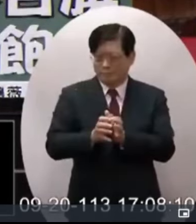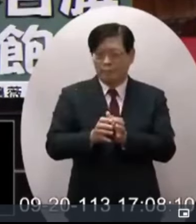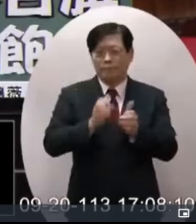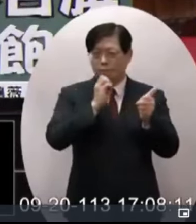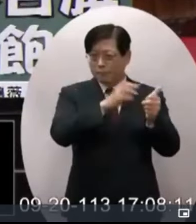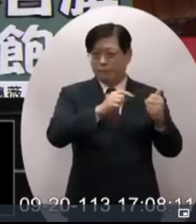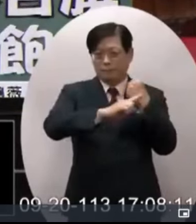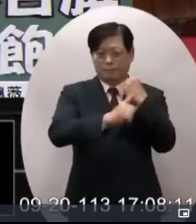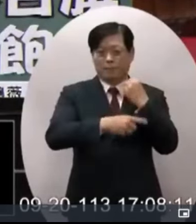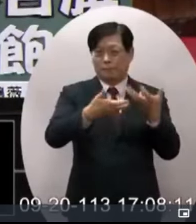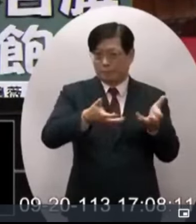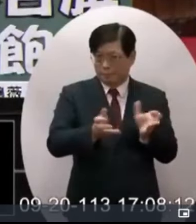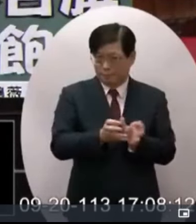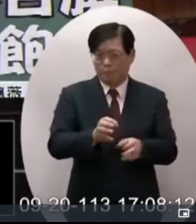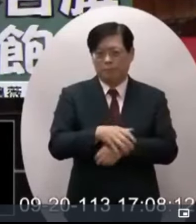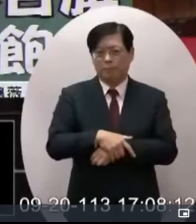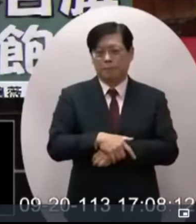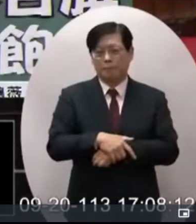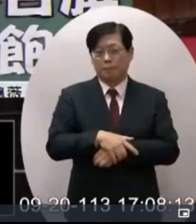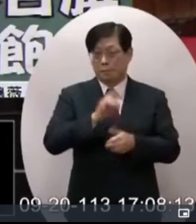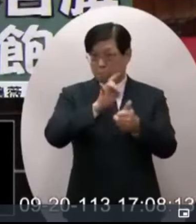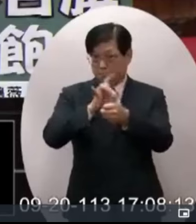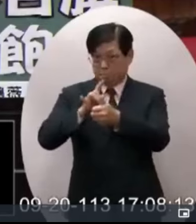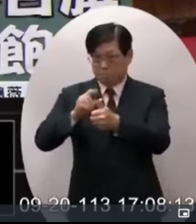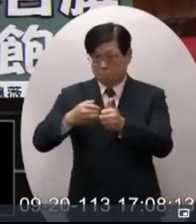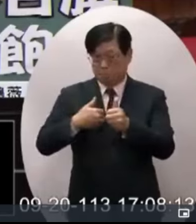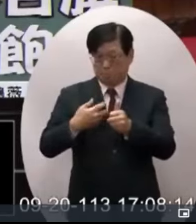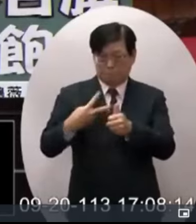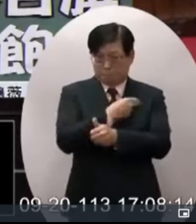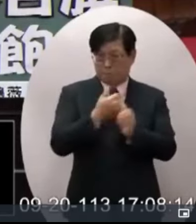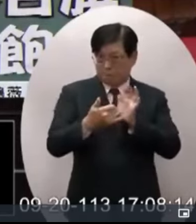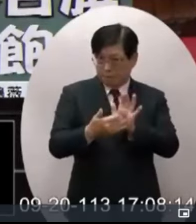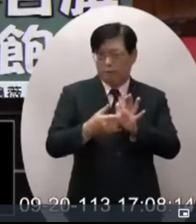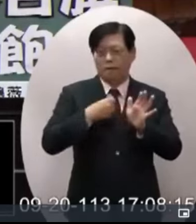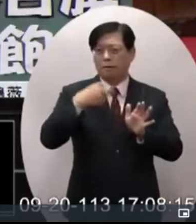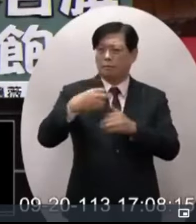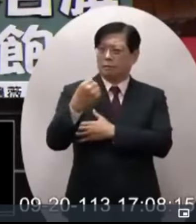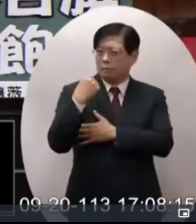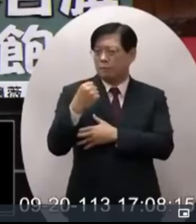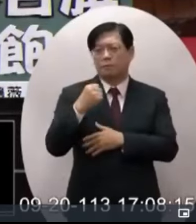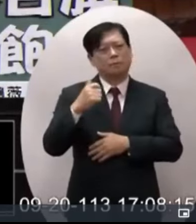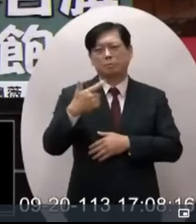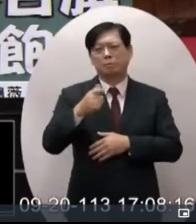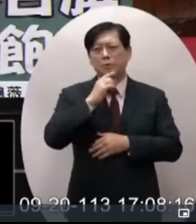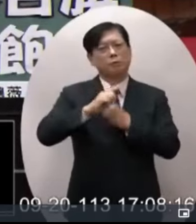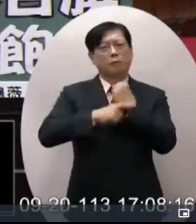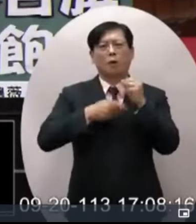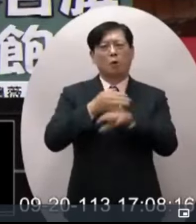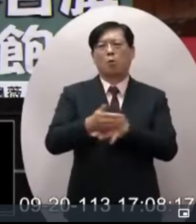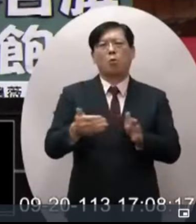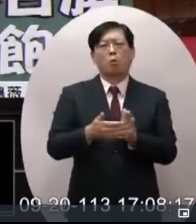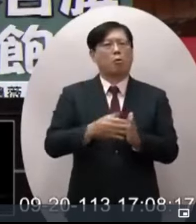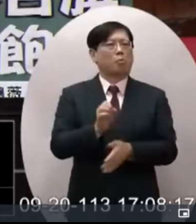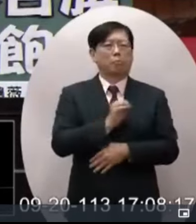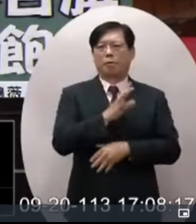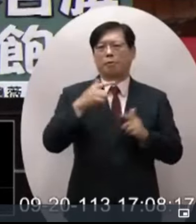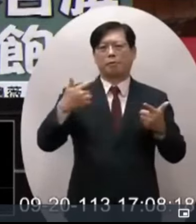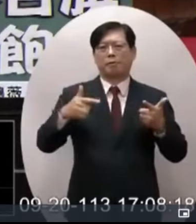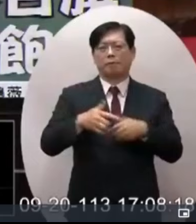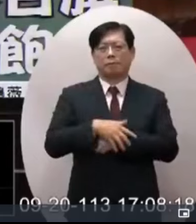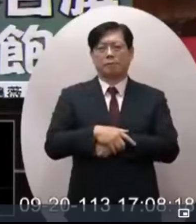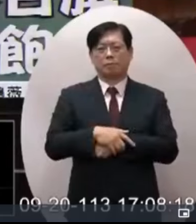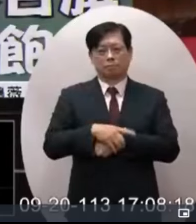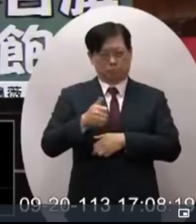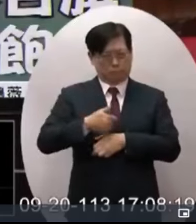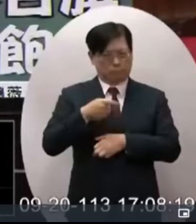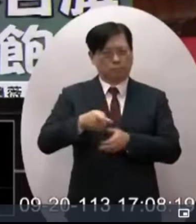提醒我们法务部，打诈现在我们还需努力，不是通过法律完就结束的，好，